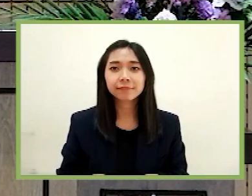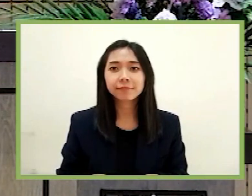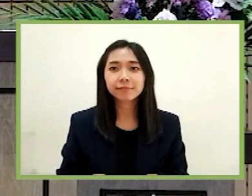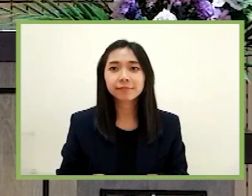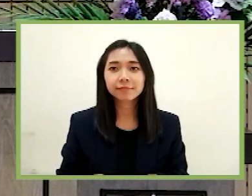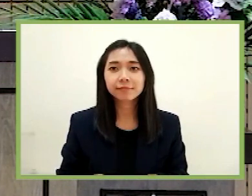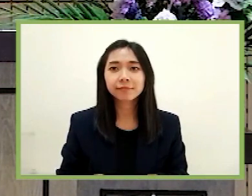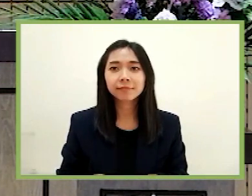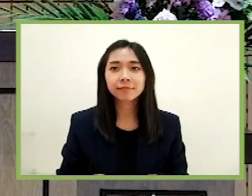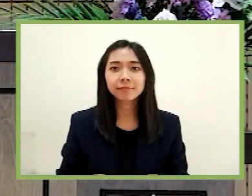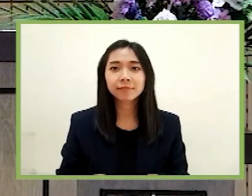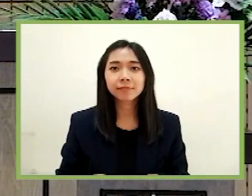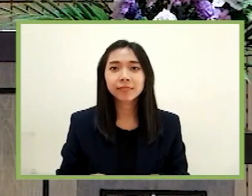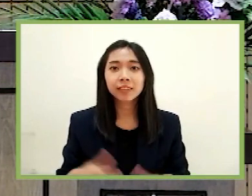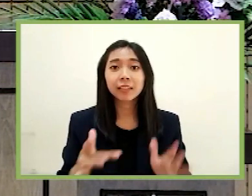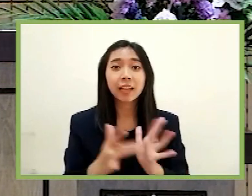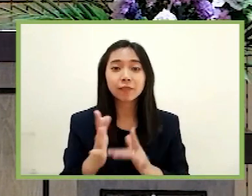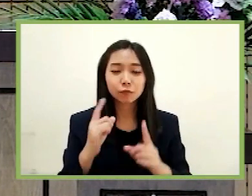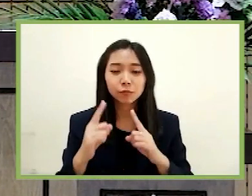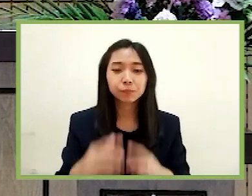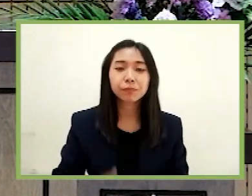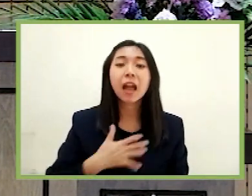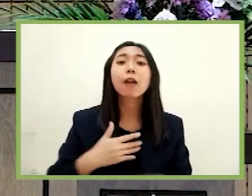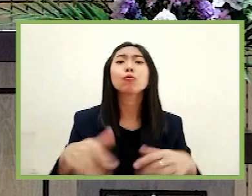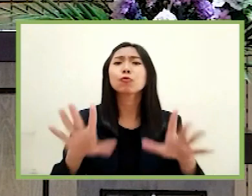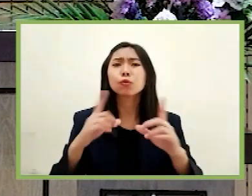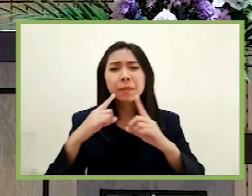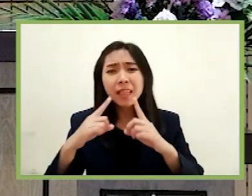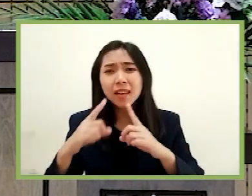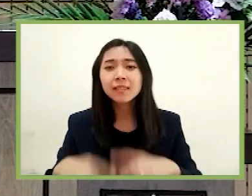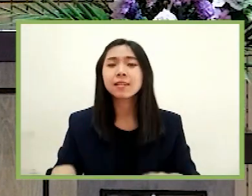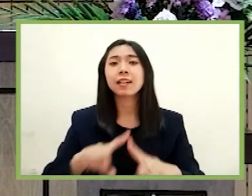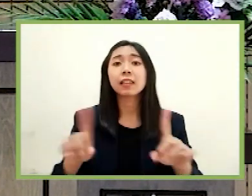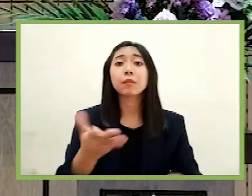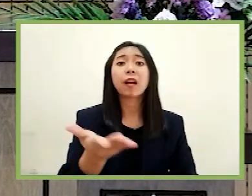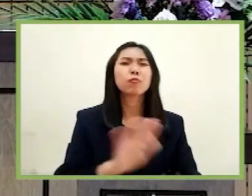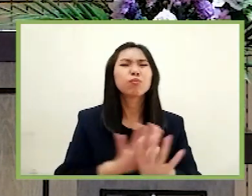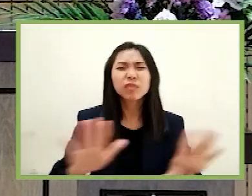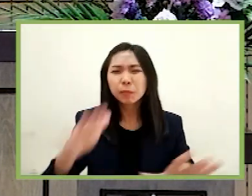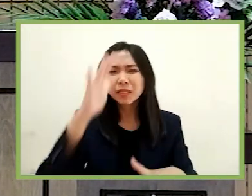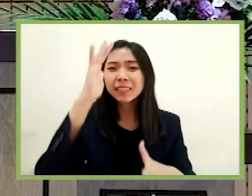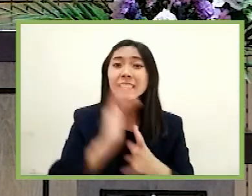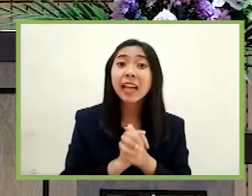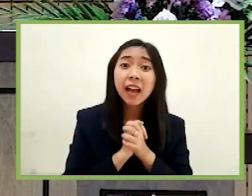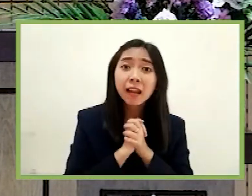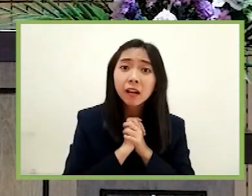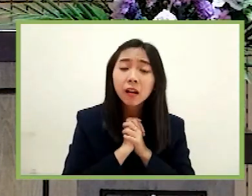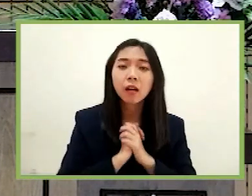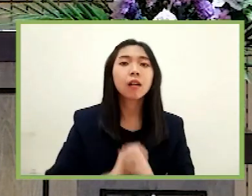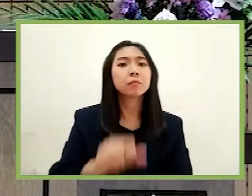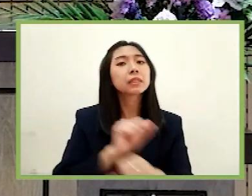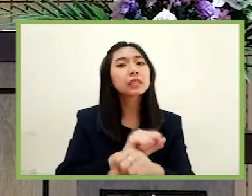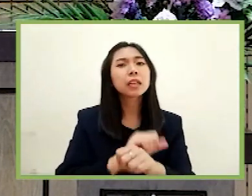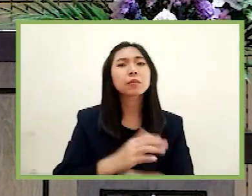aku telah mengatakannya kepada kamu tapi kamu tidak percaya pekerjaan-pekerjaan yang kulakukan